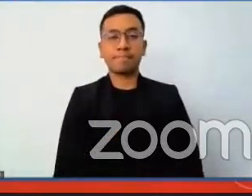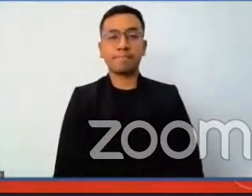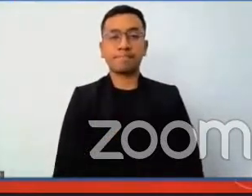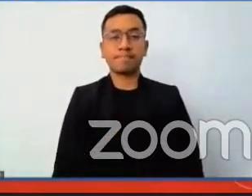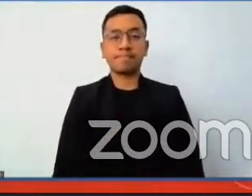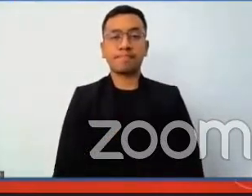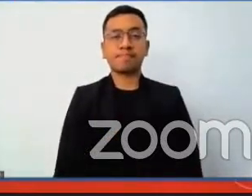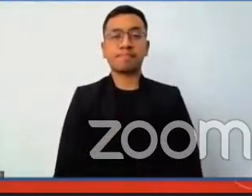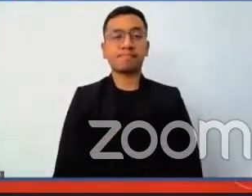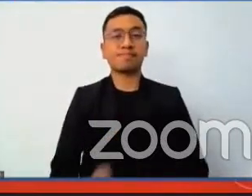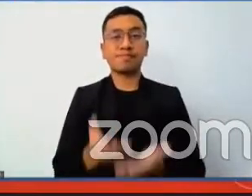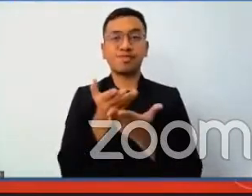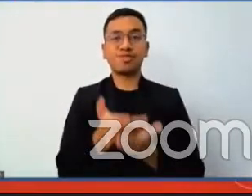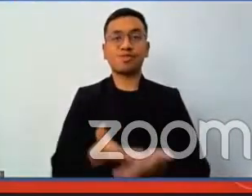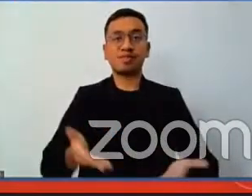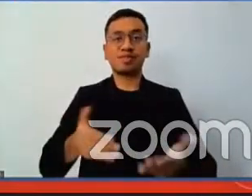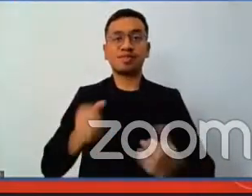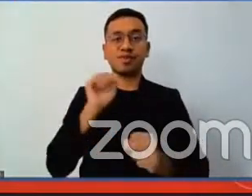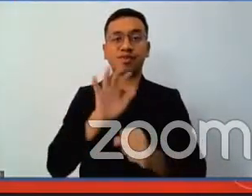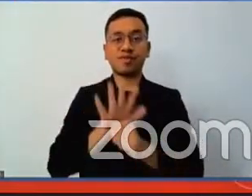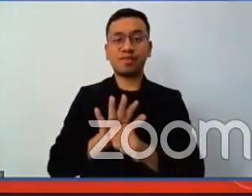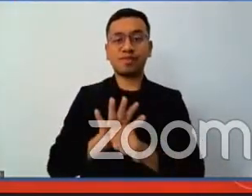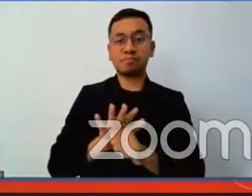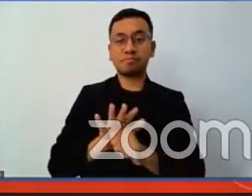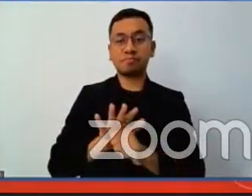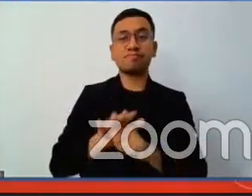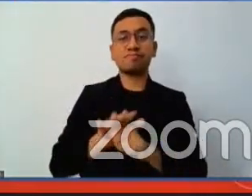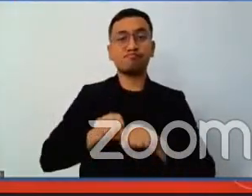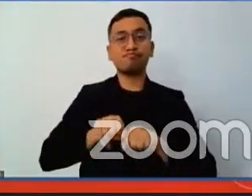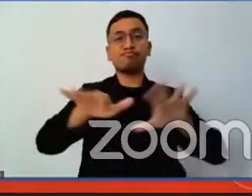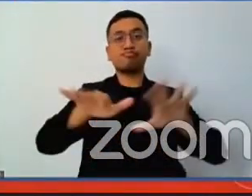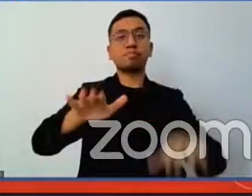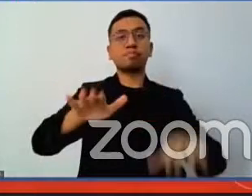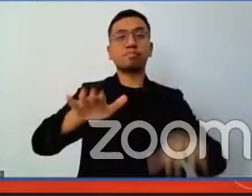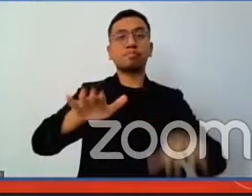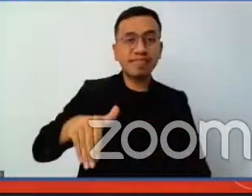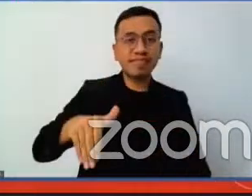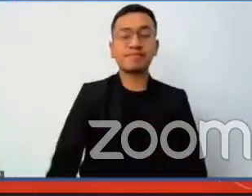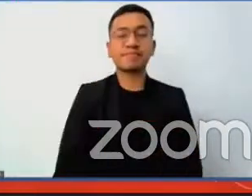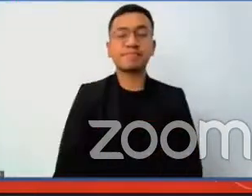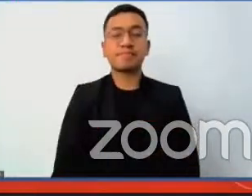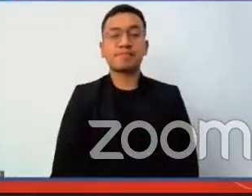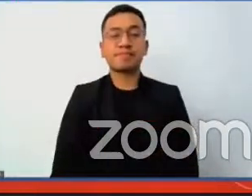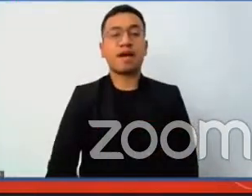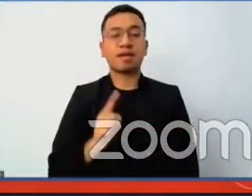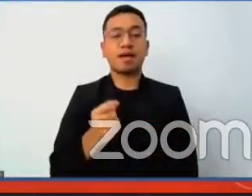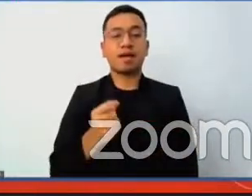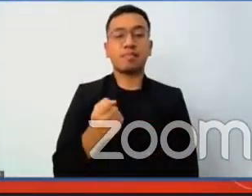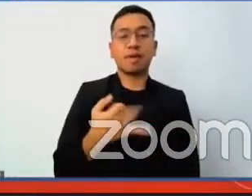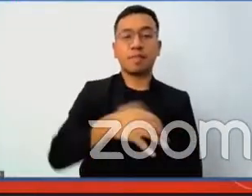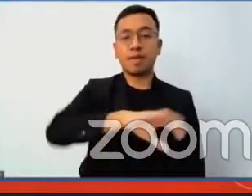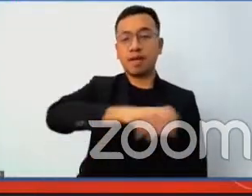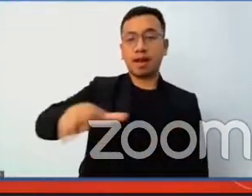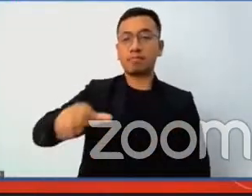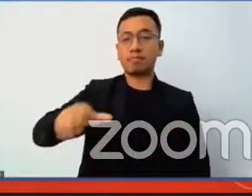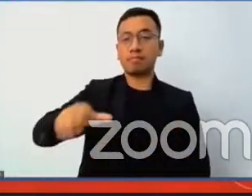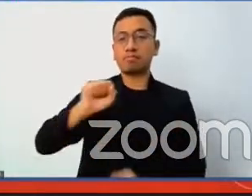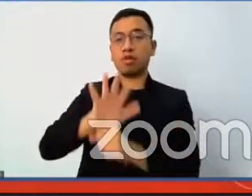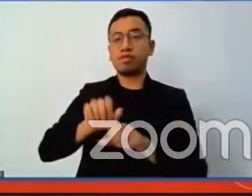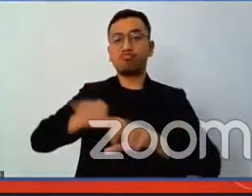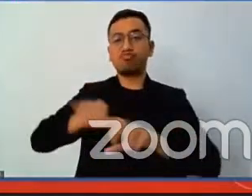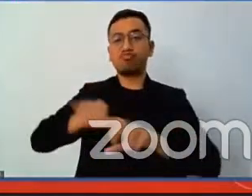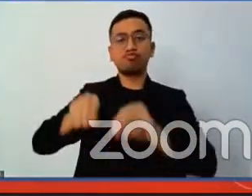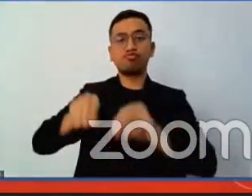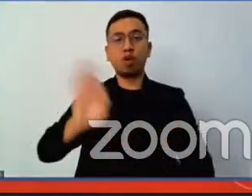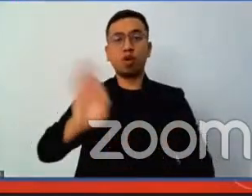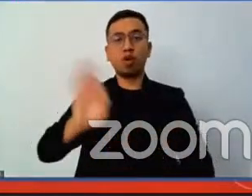pandemi COVID-19 sampai saat ini masih melanda dan bahkan untuk beberapa daerah belum mereda. Kondisi